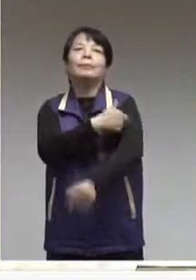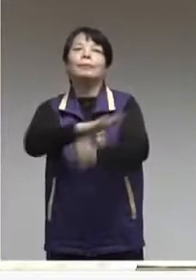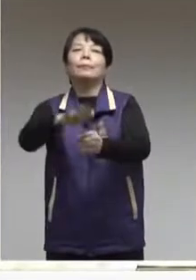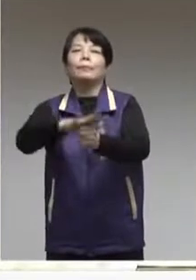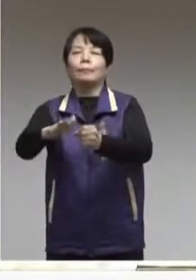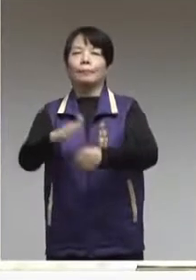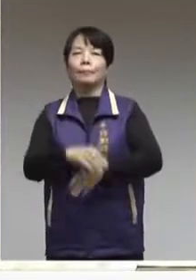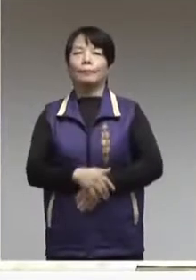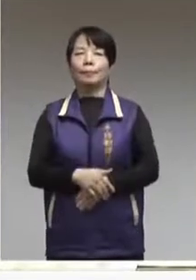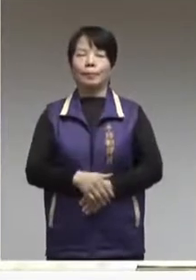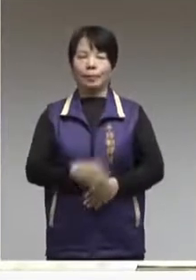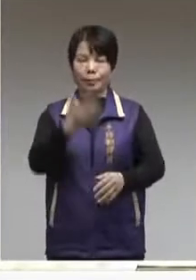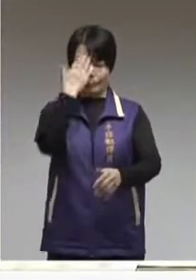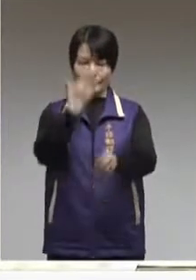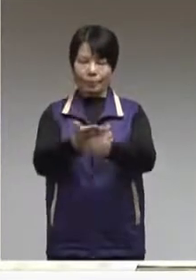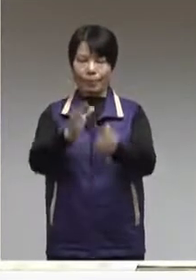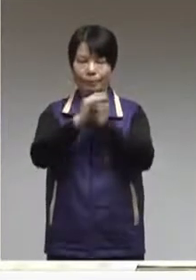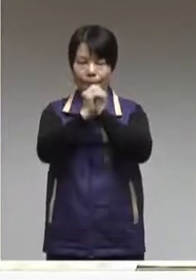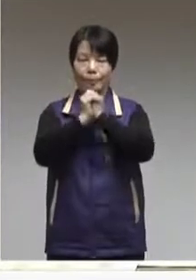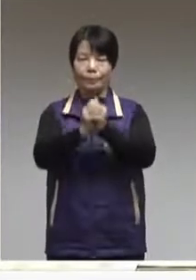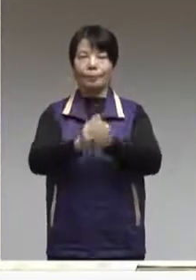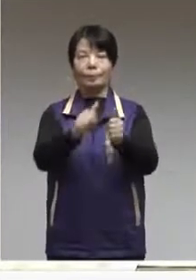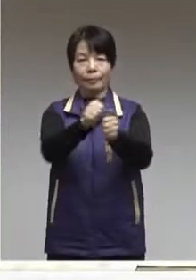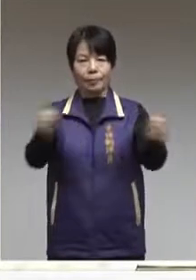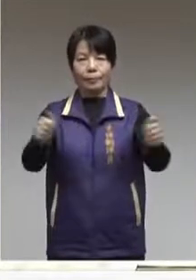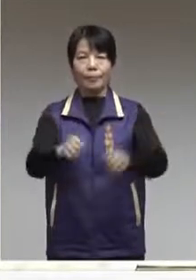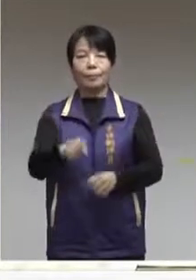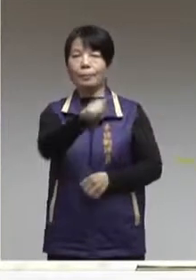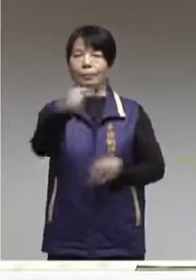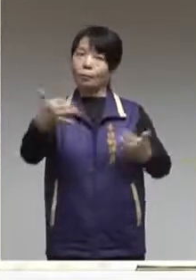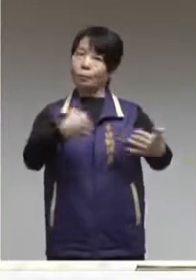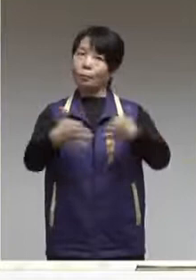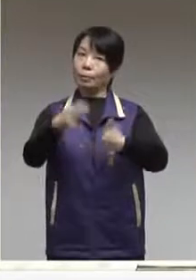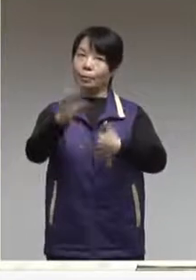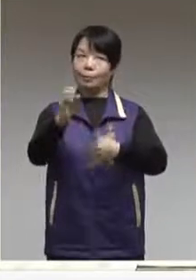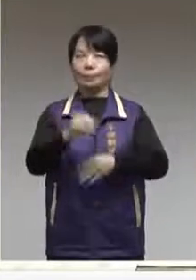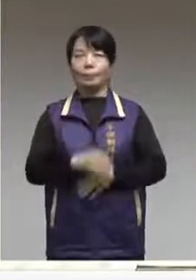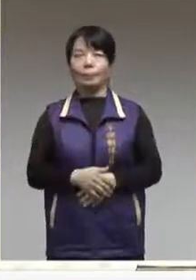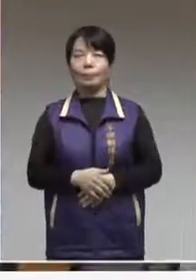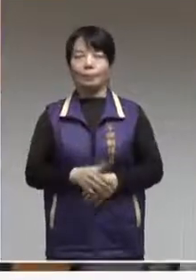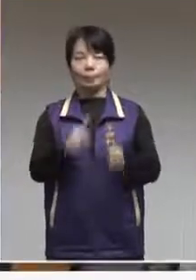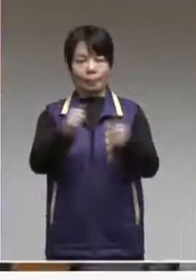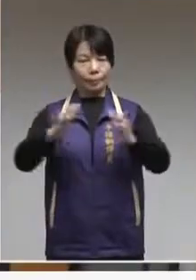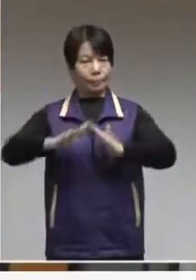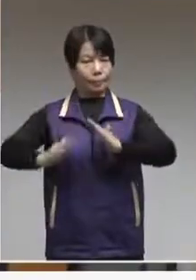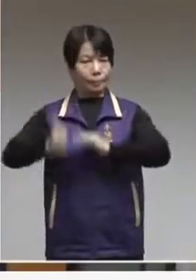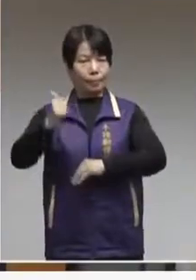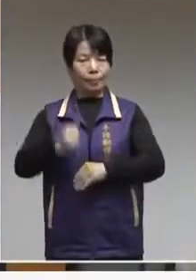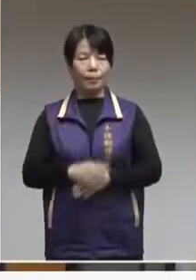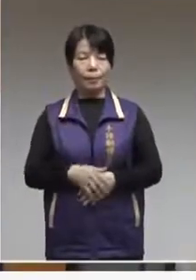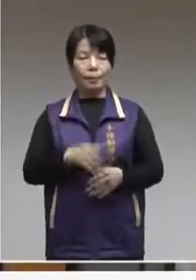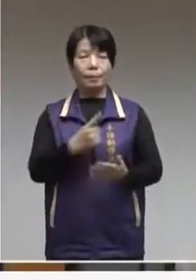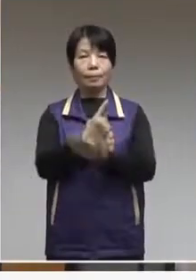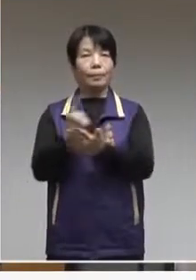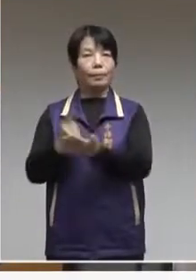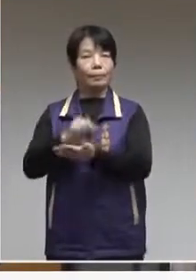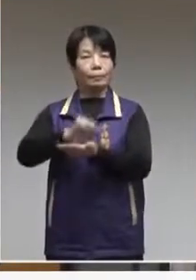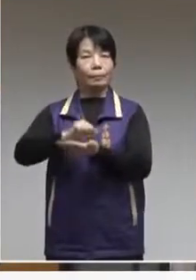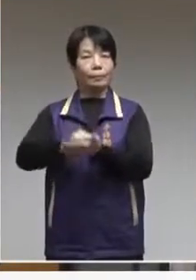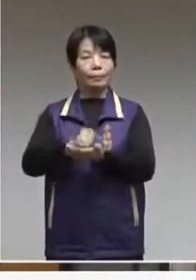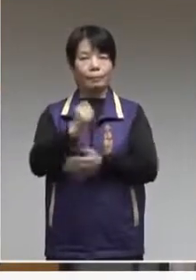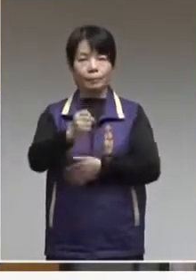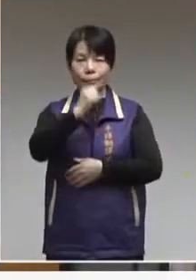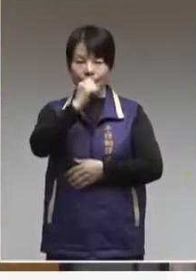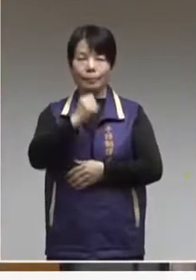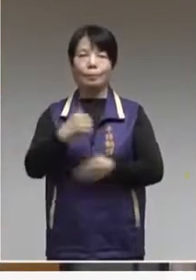家拜托，多谢，谢谢。不晓得各位有什么问题？ 好，谢谢市长。那请各位媒体朋友啊，那有